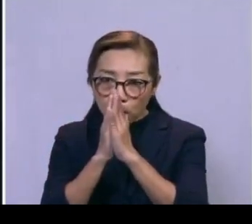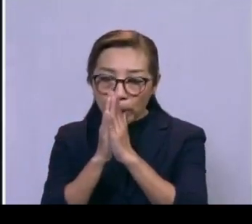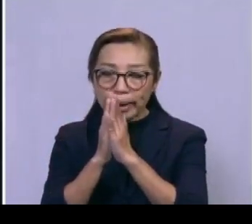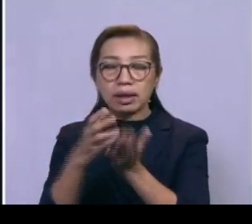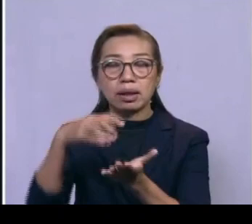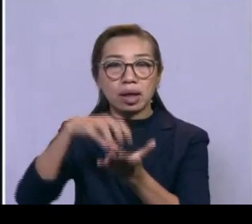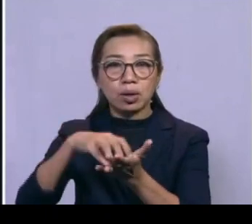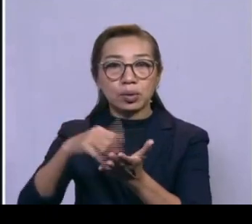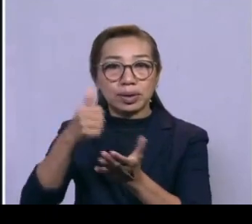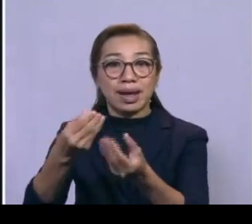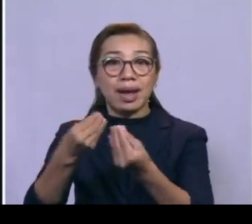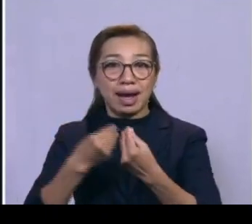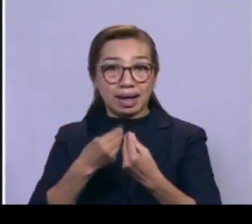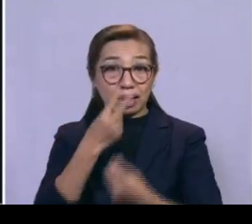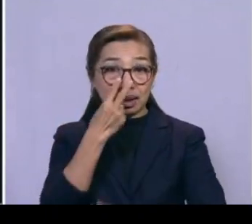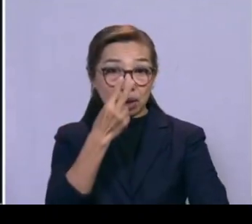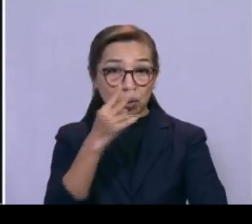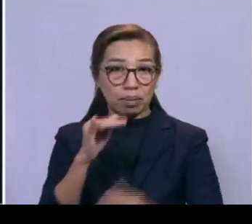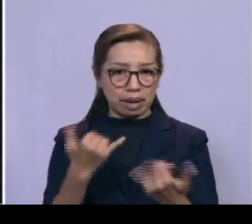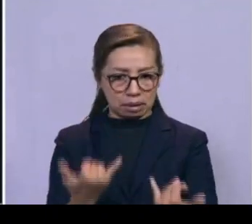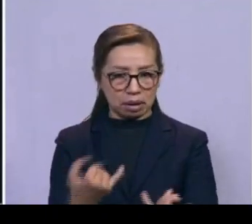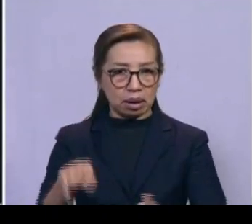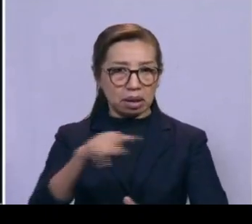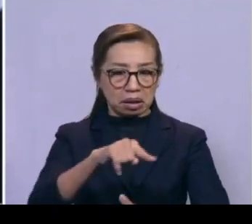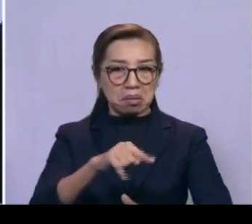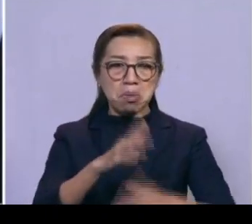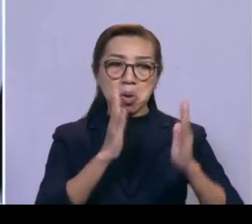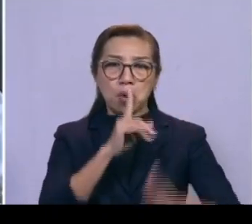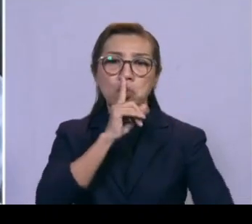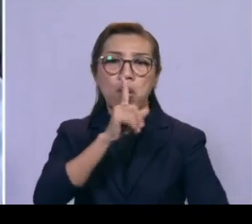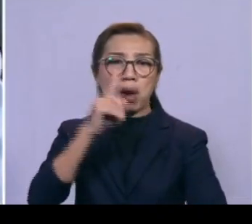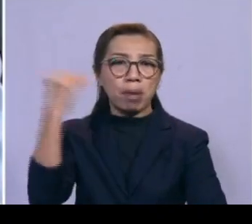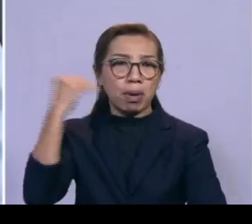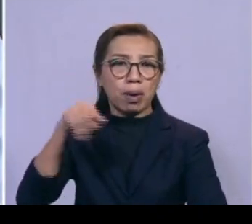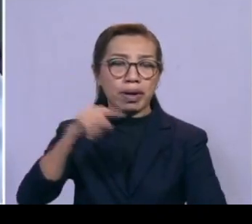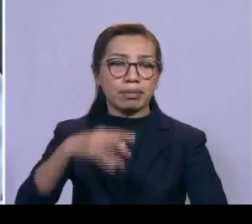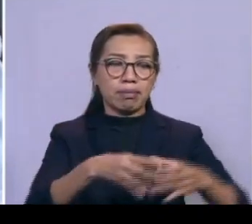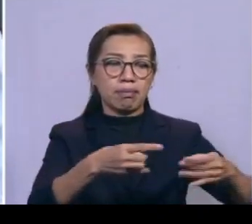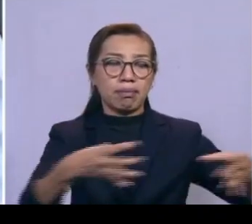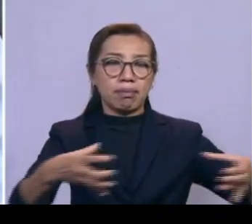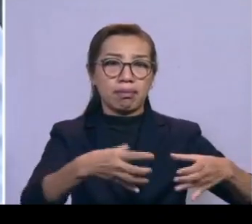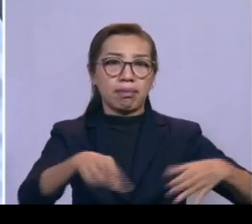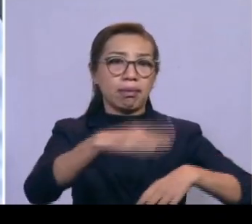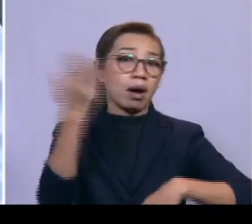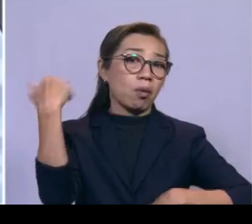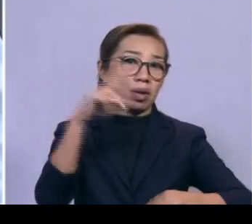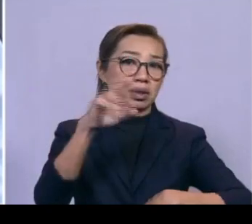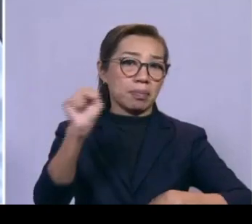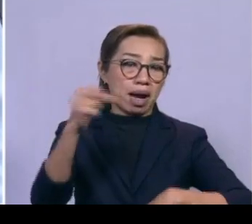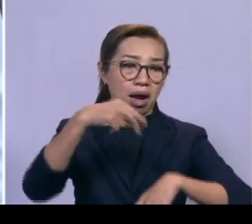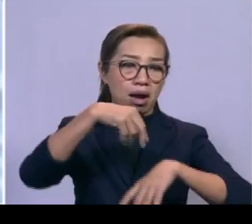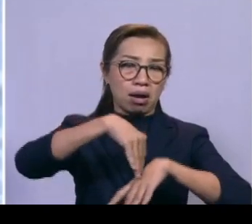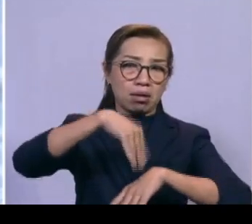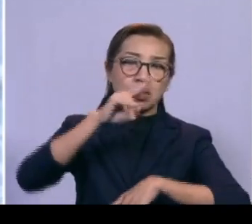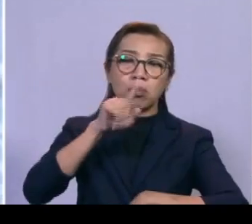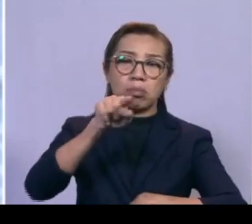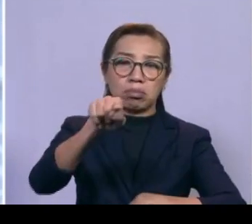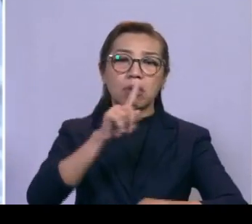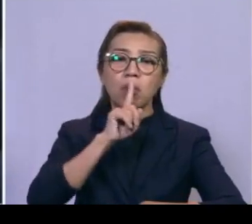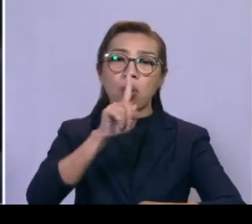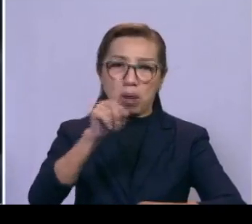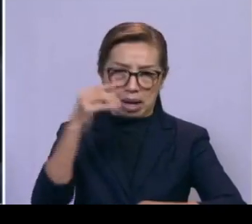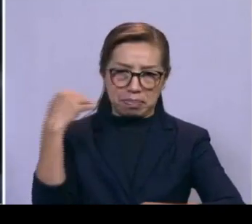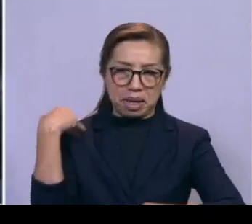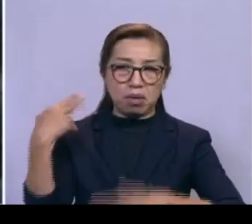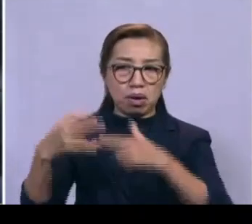คลถ้าสังเกตระยะหลังๆมาโอ้โดนโจมตีเยอะนะตั้งแต่ฝ่ายค้านเนี่ยไปซักฟอกในสภาแล้วไงนะไปโยงว่าที่ทำการพรรครวมไทยสร้